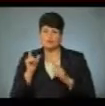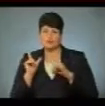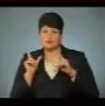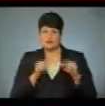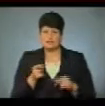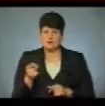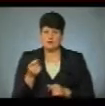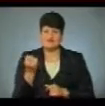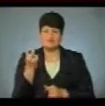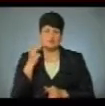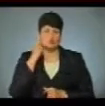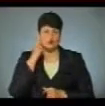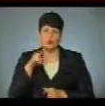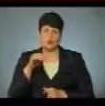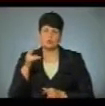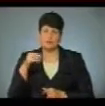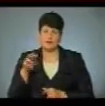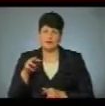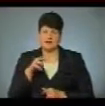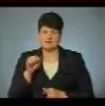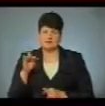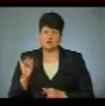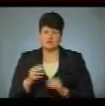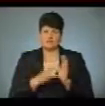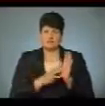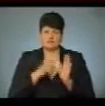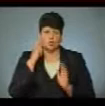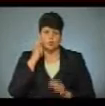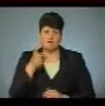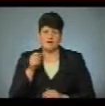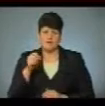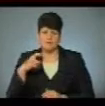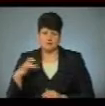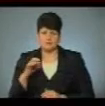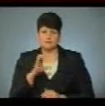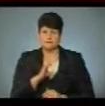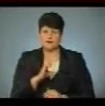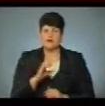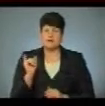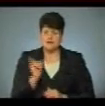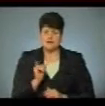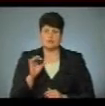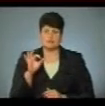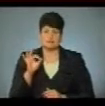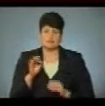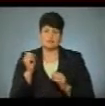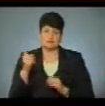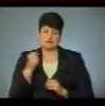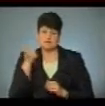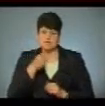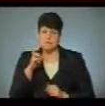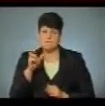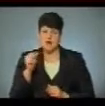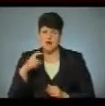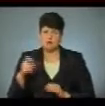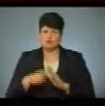Тернополя. Це 12-річна Людмила Матвійчук, 8-річна Ангеліна Гах з Тернополя і 12-річна Олександра Колісник з Бахмута